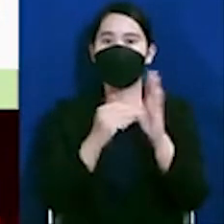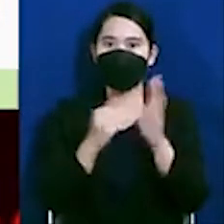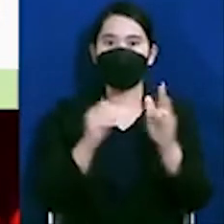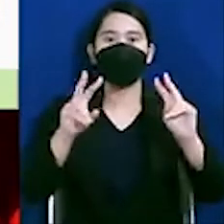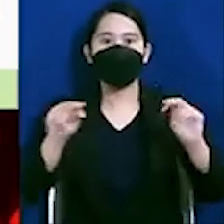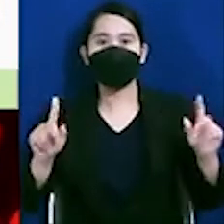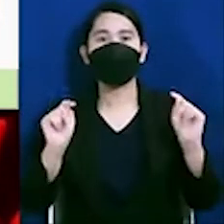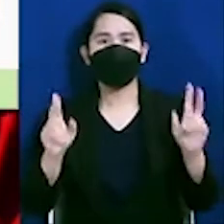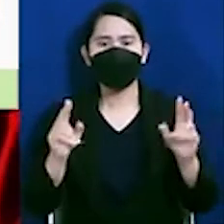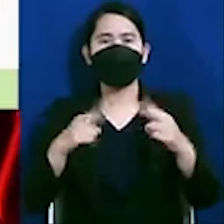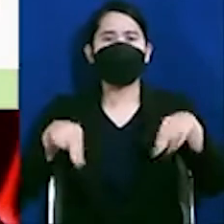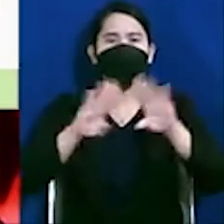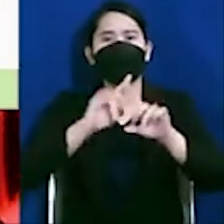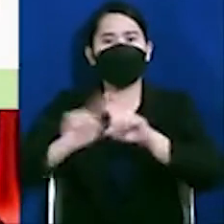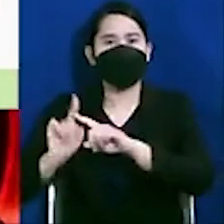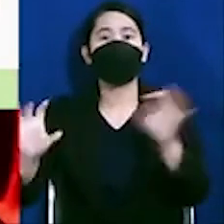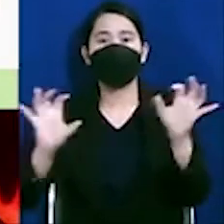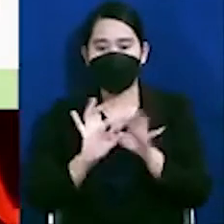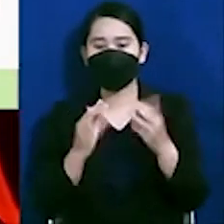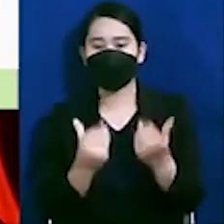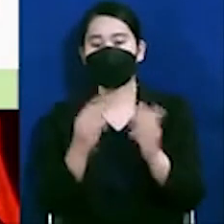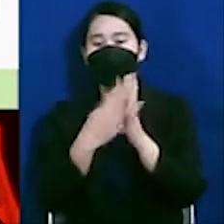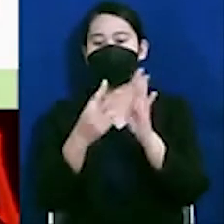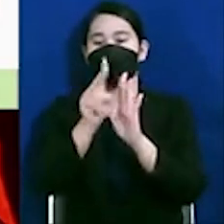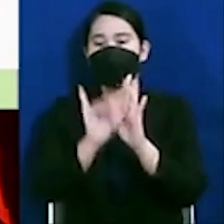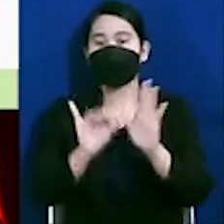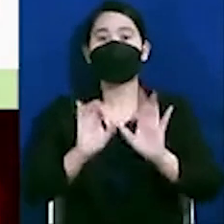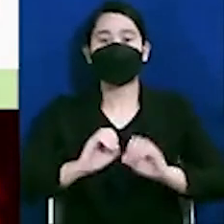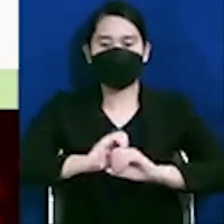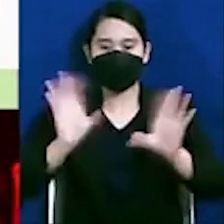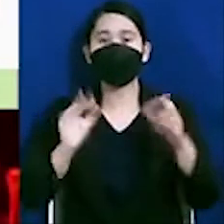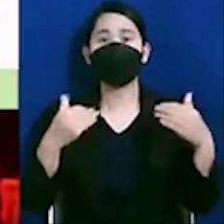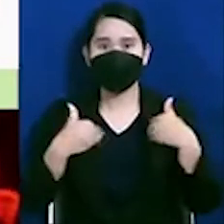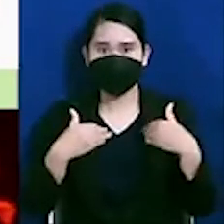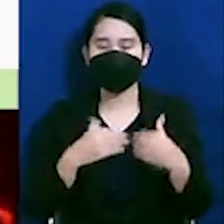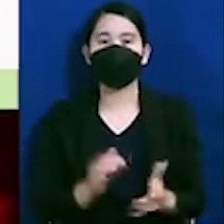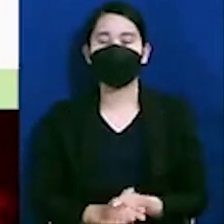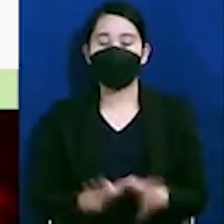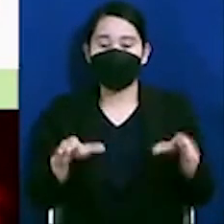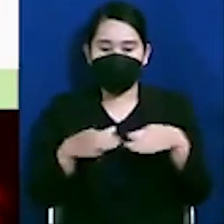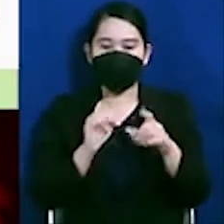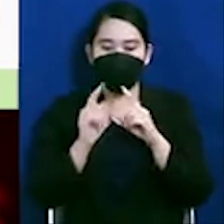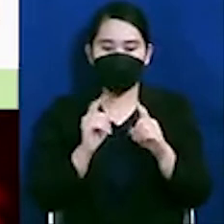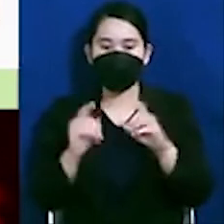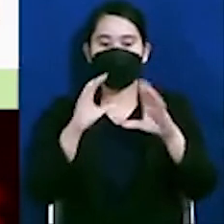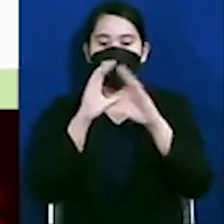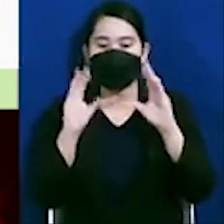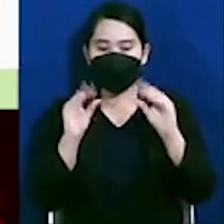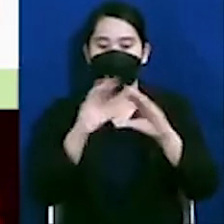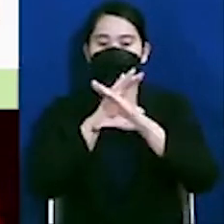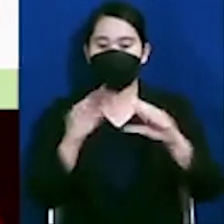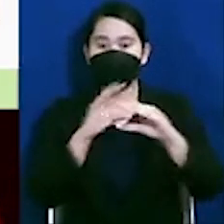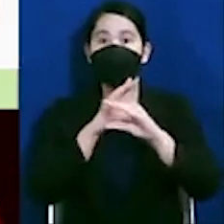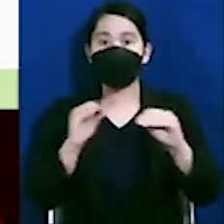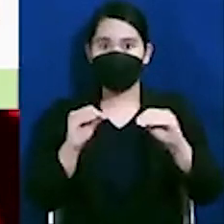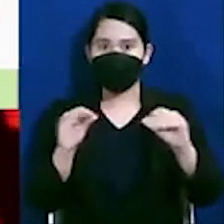ผมคิดว่าตอนนี้ก็มีนโยบายที่ชัดเจนนะครับที่ผ่านการพูดคุยวิเคราะห์กันกรกันมาแล้วนะครับ